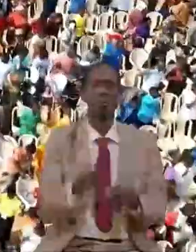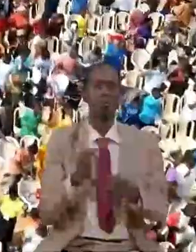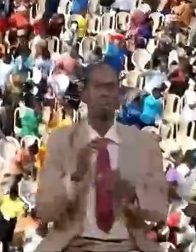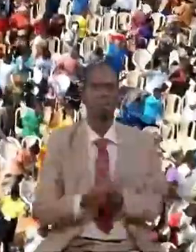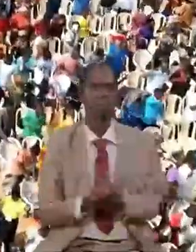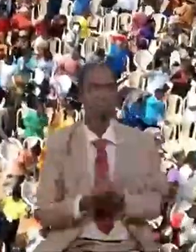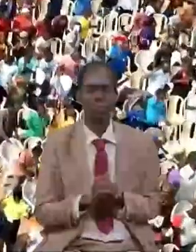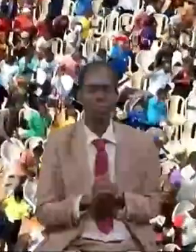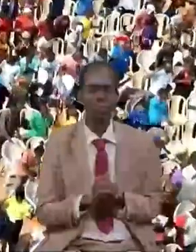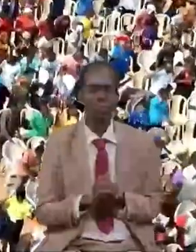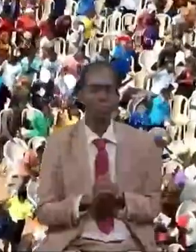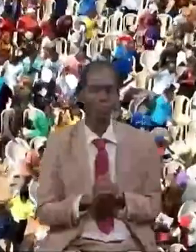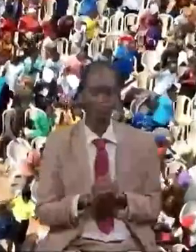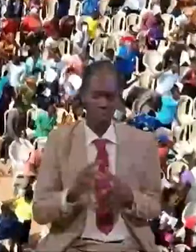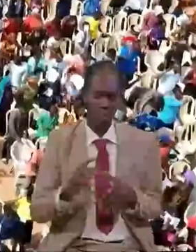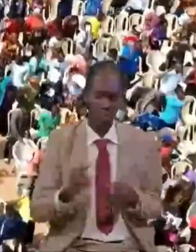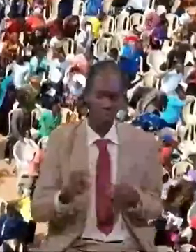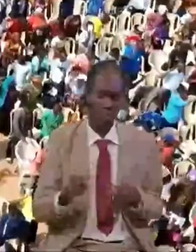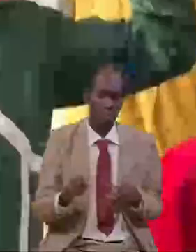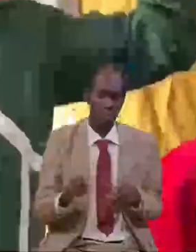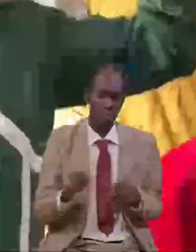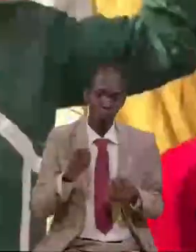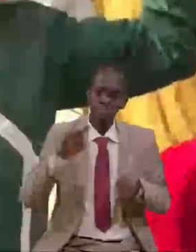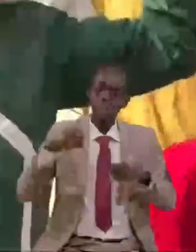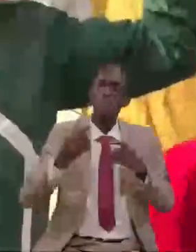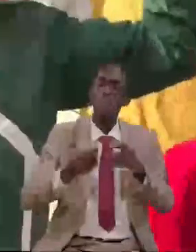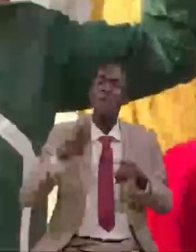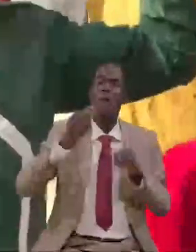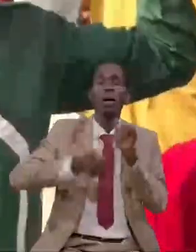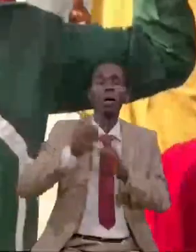Va plus haut, monte plus haut,